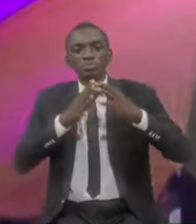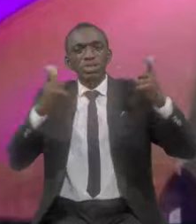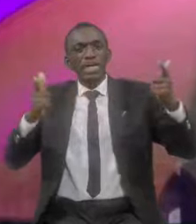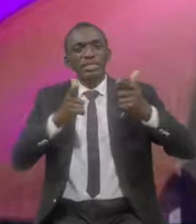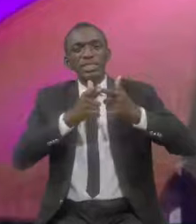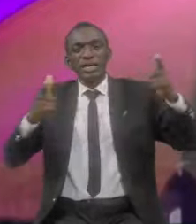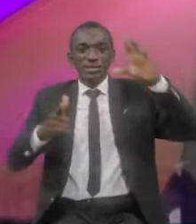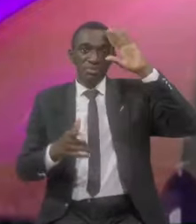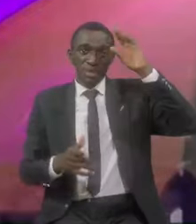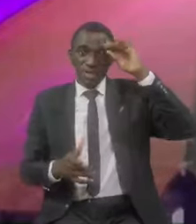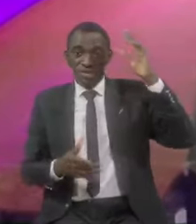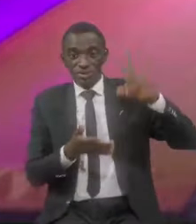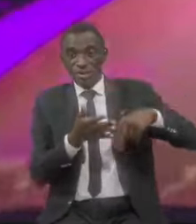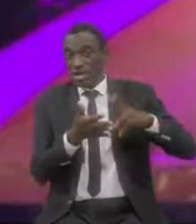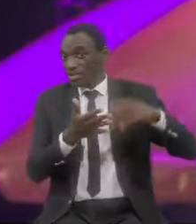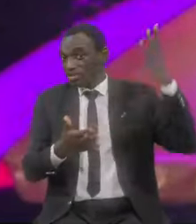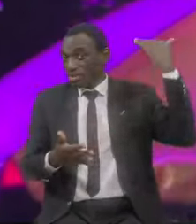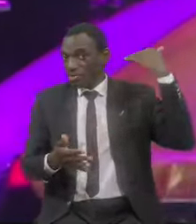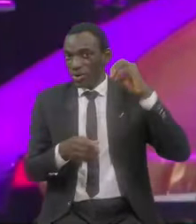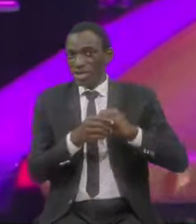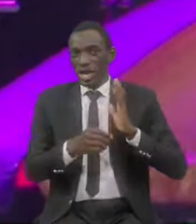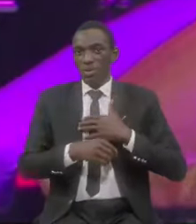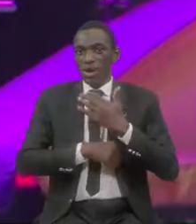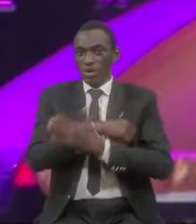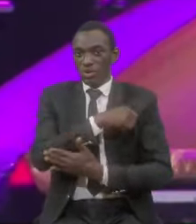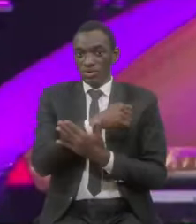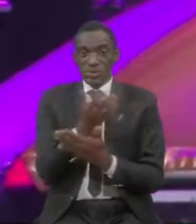tous les grands hommes que